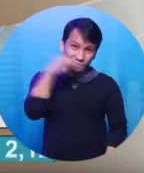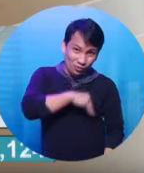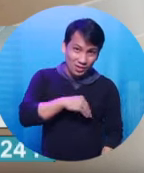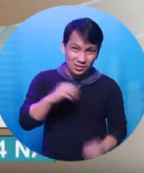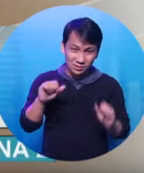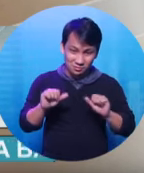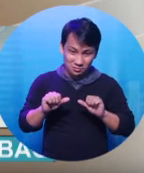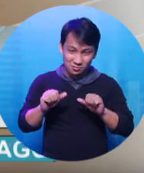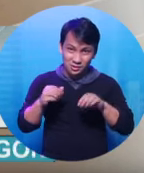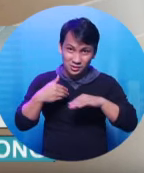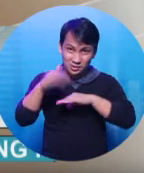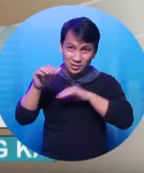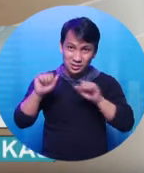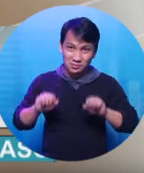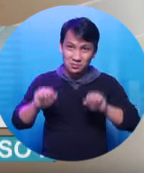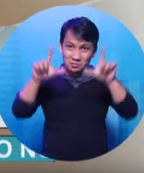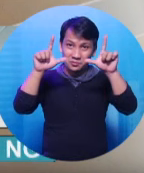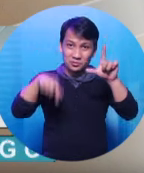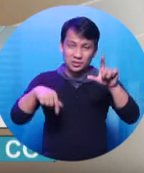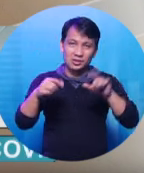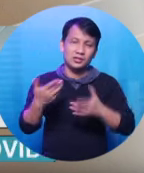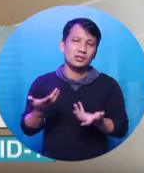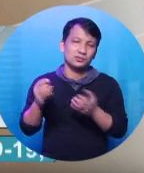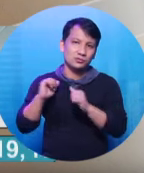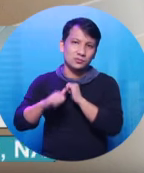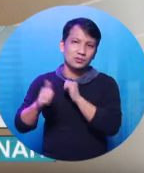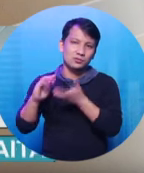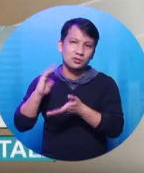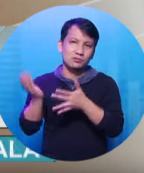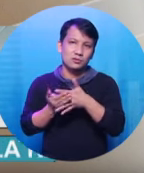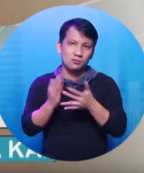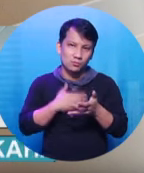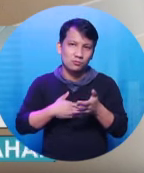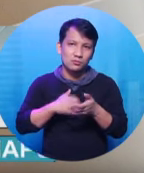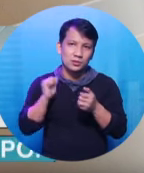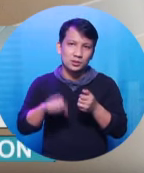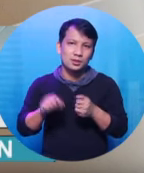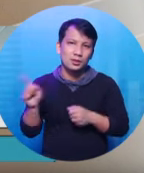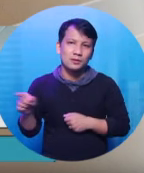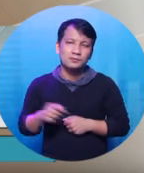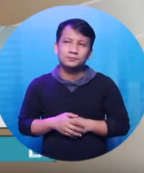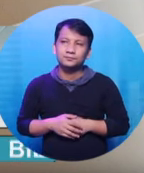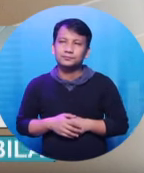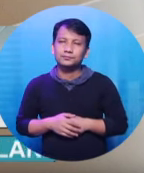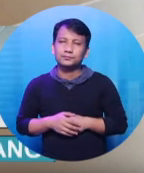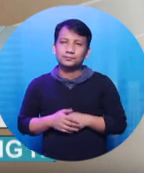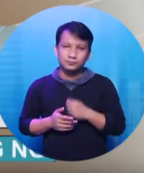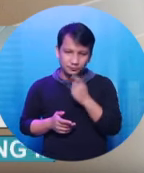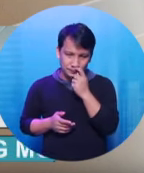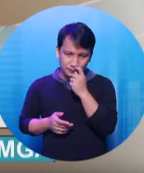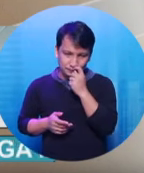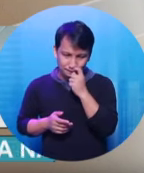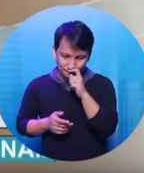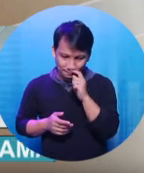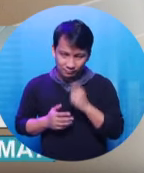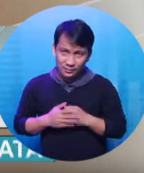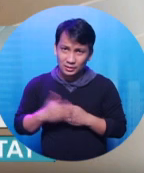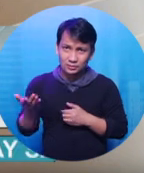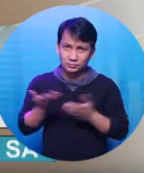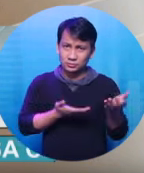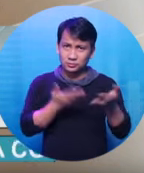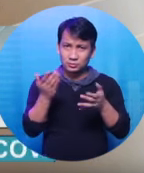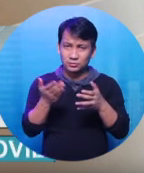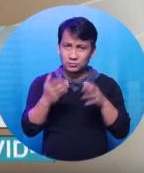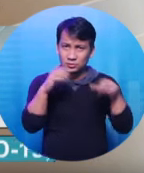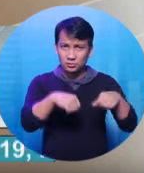So, ayun, napakalinaw po may time libel. So, dito, maliwanag pa sikat ng araw na mawawaran talaga